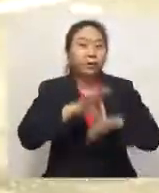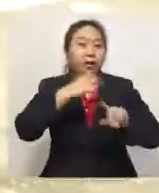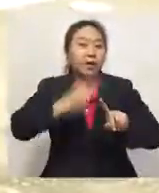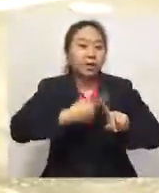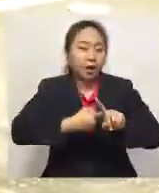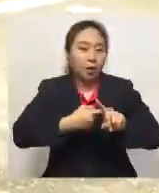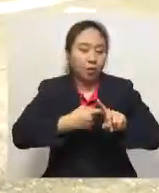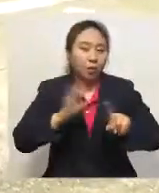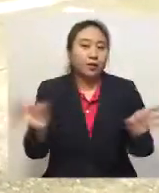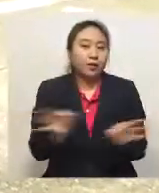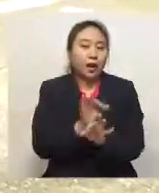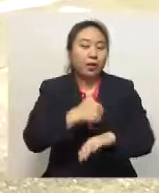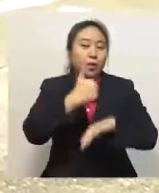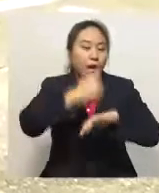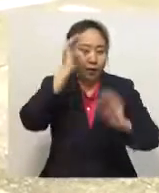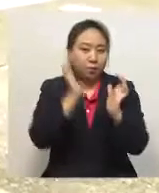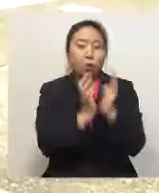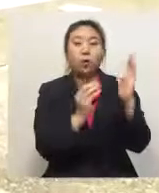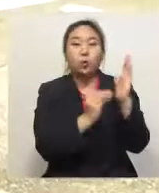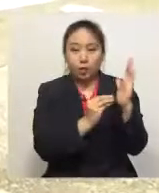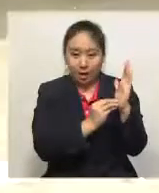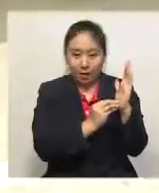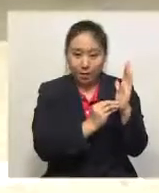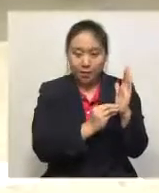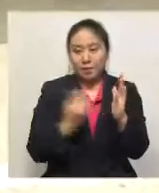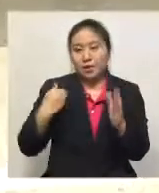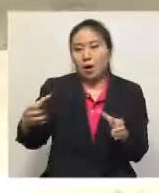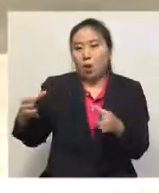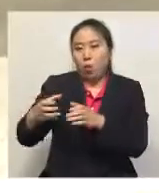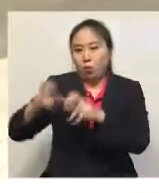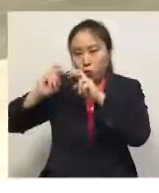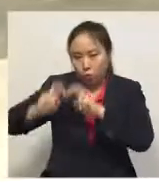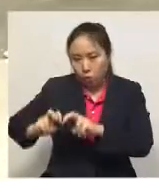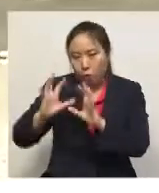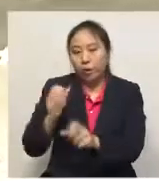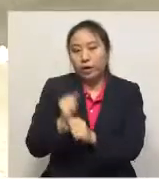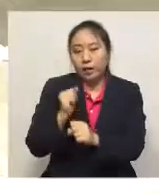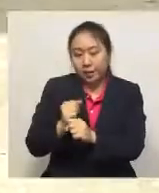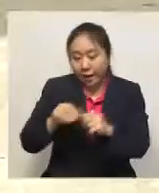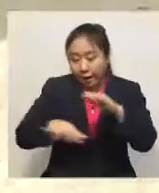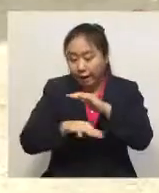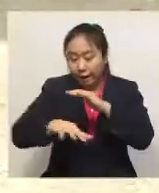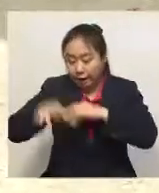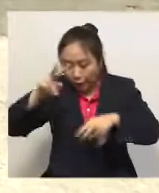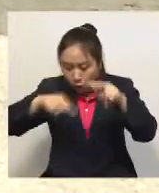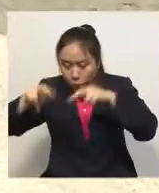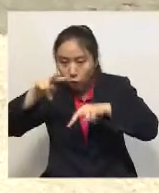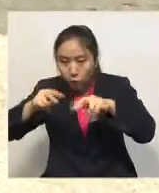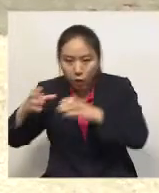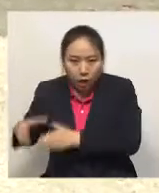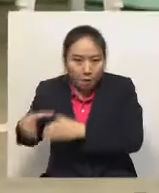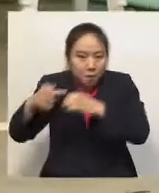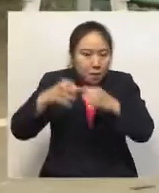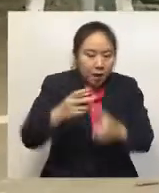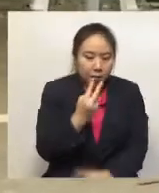ราชการแทนผู้บัญชาการตำรวจนครบาลนำกำลังชุดสืบสวนและเจ้าหน้าที่กองพิสูจน์หลักฐานลงพื้น